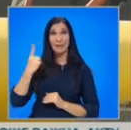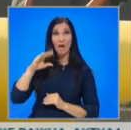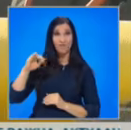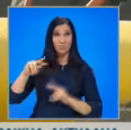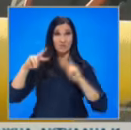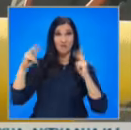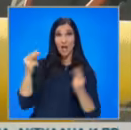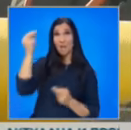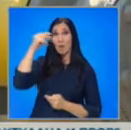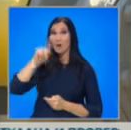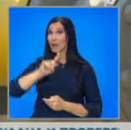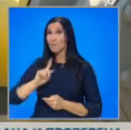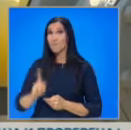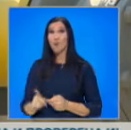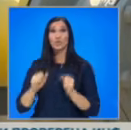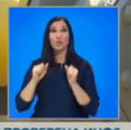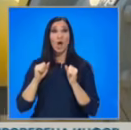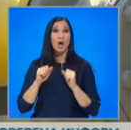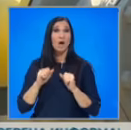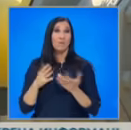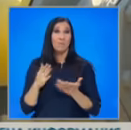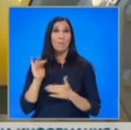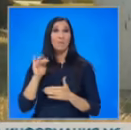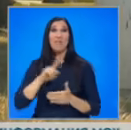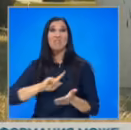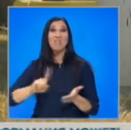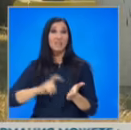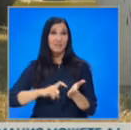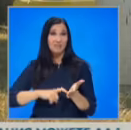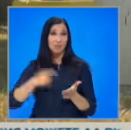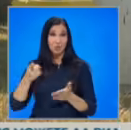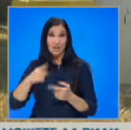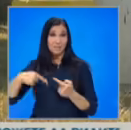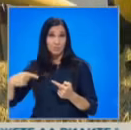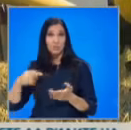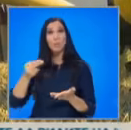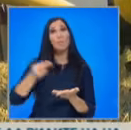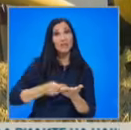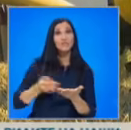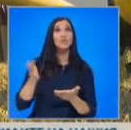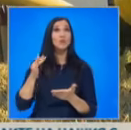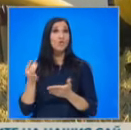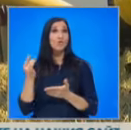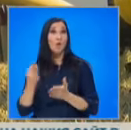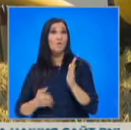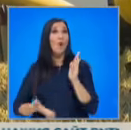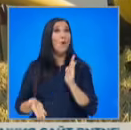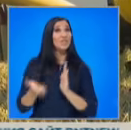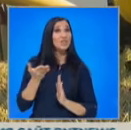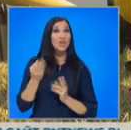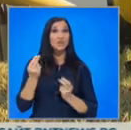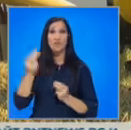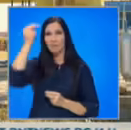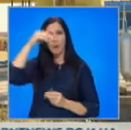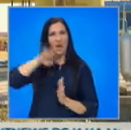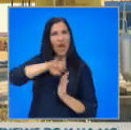как да не остане засегната от тези процеси. Отбелязва, че дори с новото увеличение цените у нас изостават сериозно